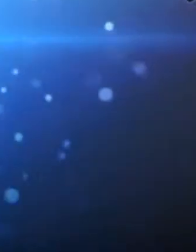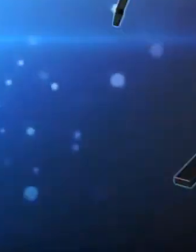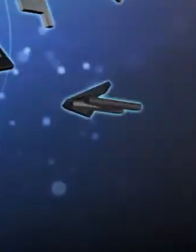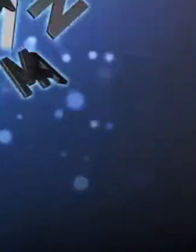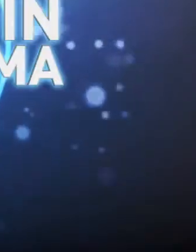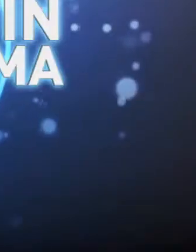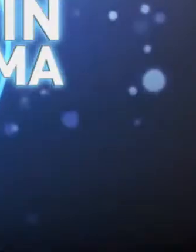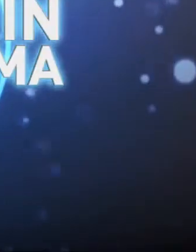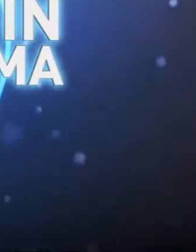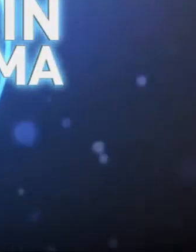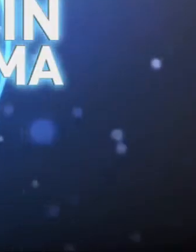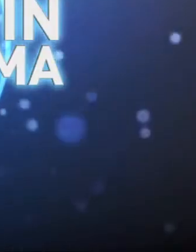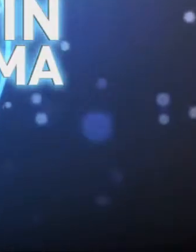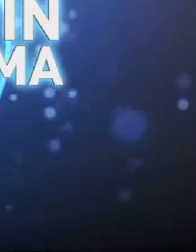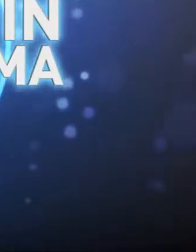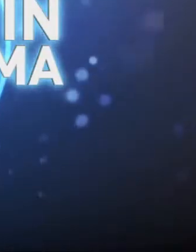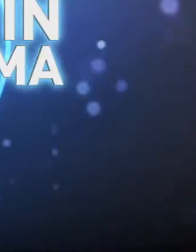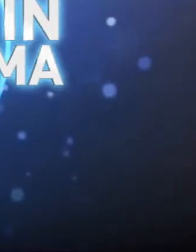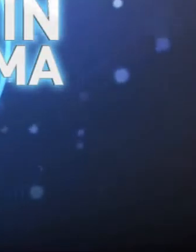Hai